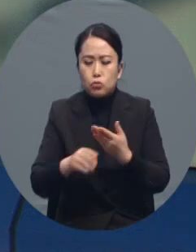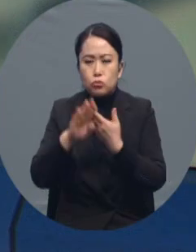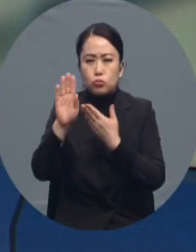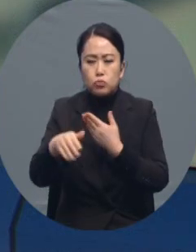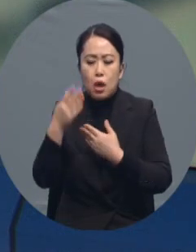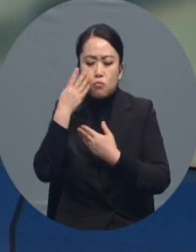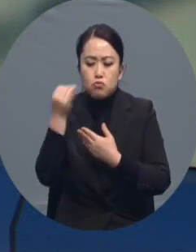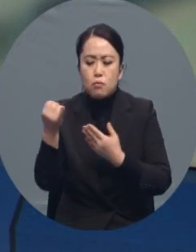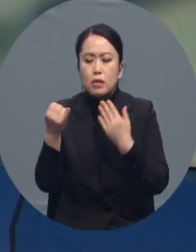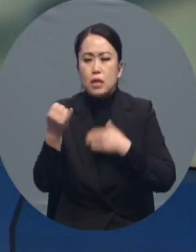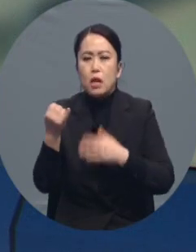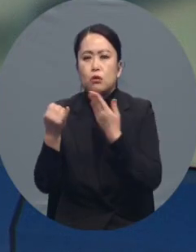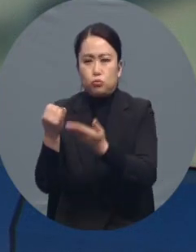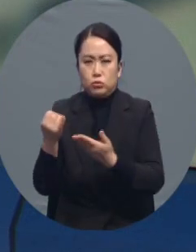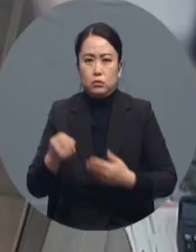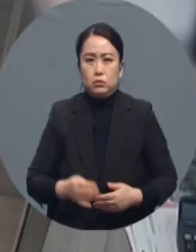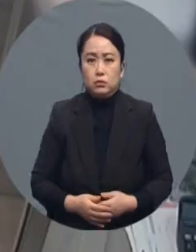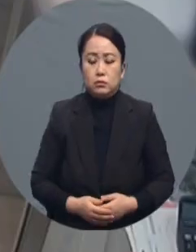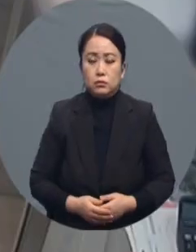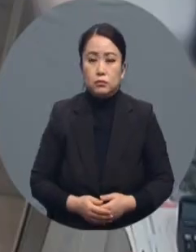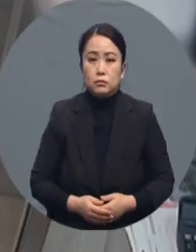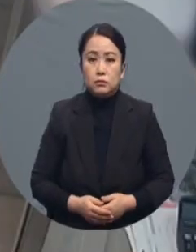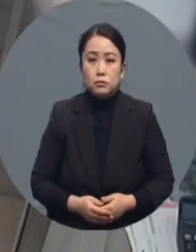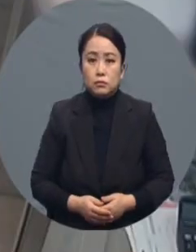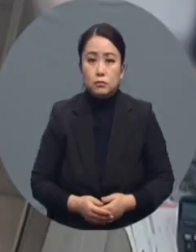소식 윤파랑 기자가 보도합니다.